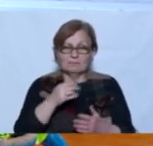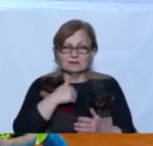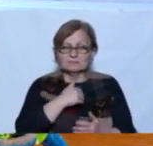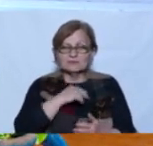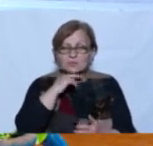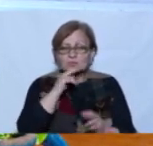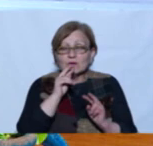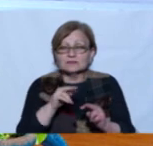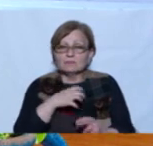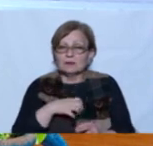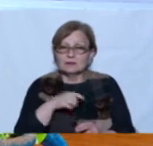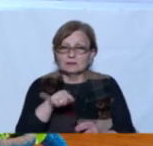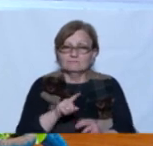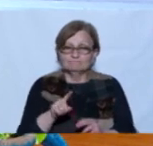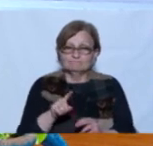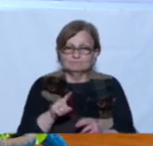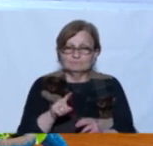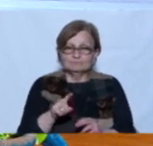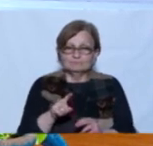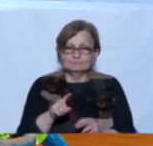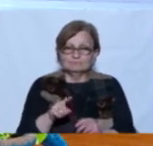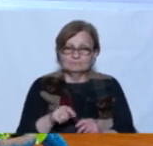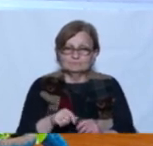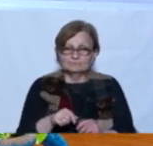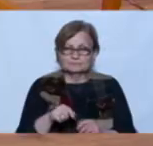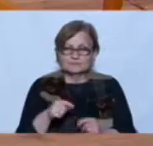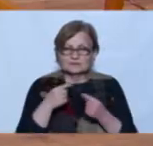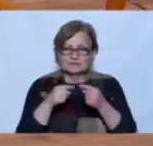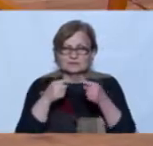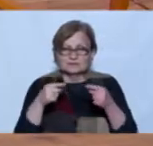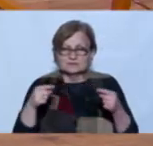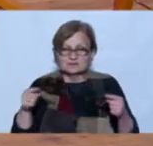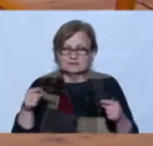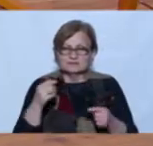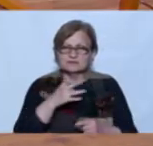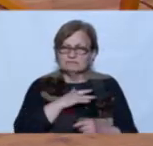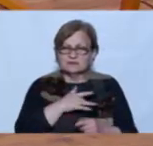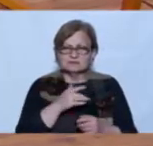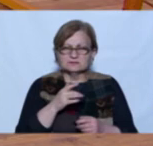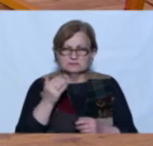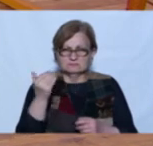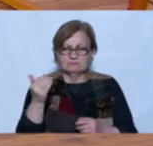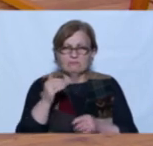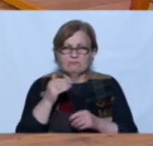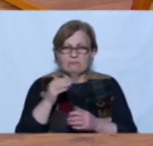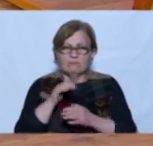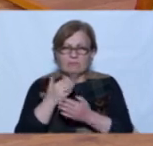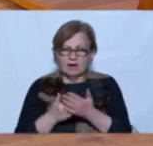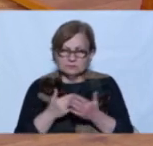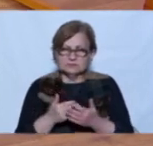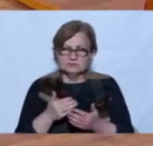მიაქციოთ თქვენ ყურადღება იმას, რომ სხვადასხვა სტილის არის ეს მაგალითები, ესე იგი